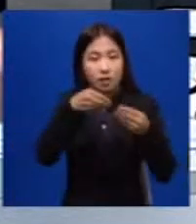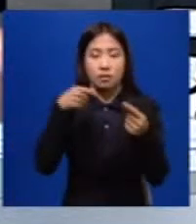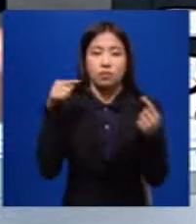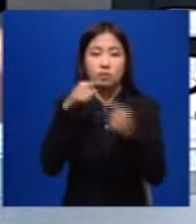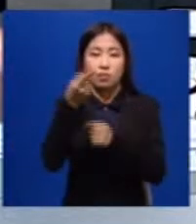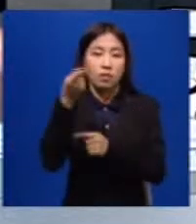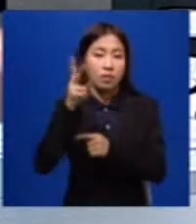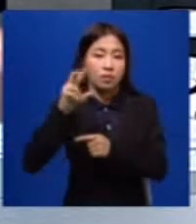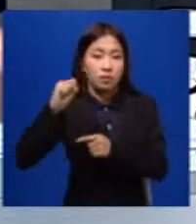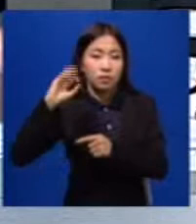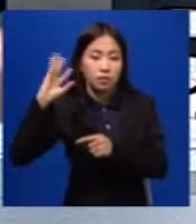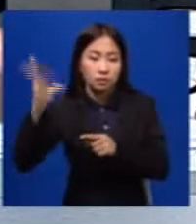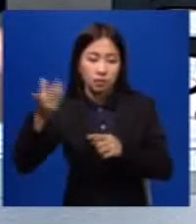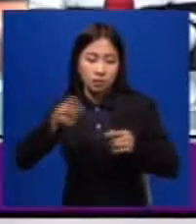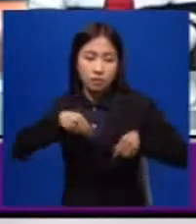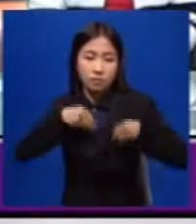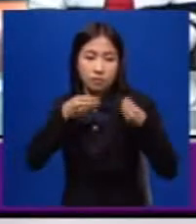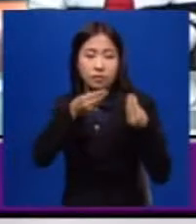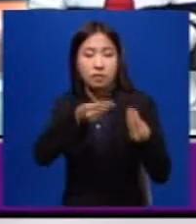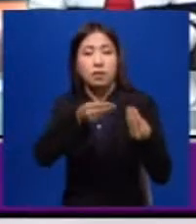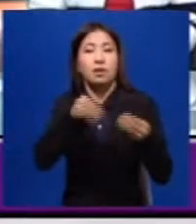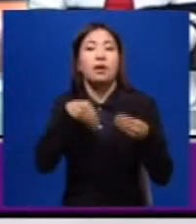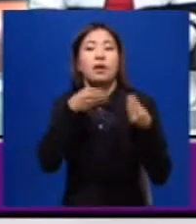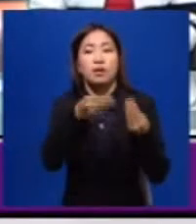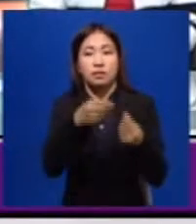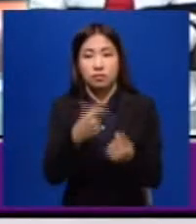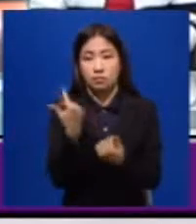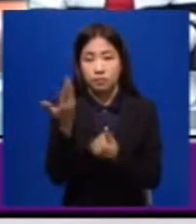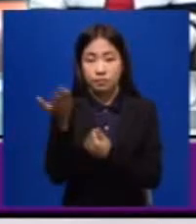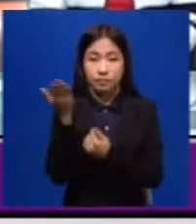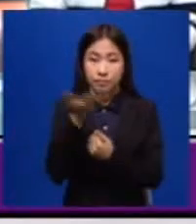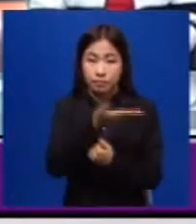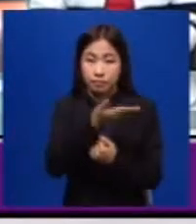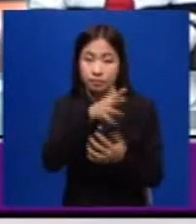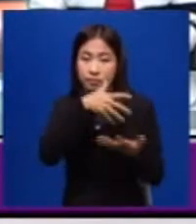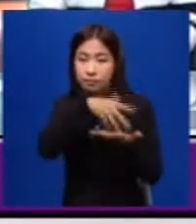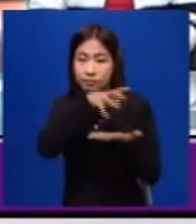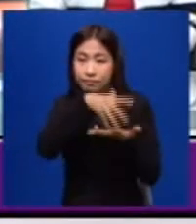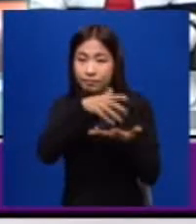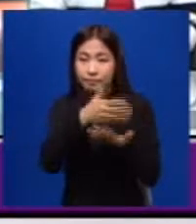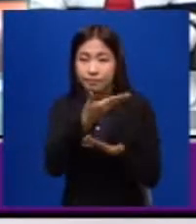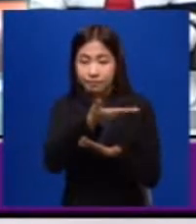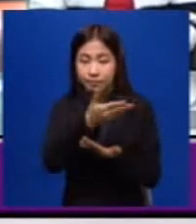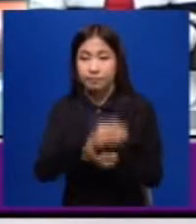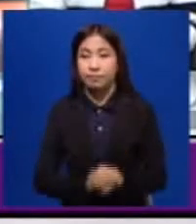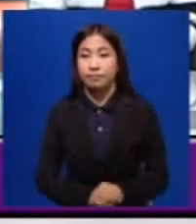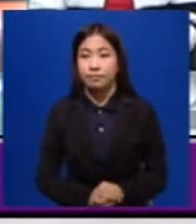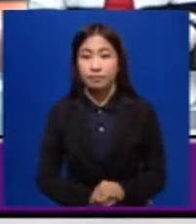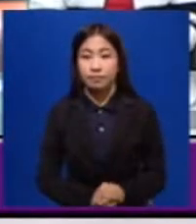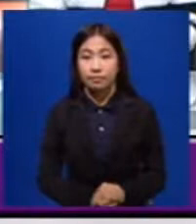ด้วยเราจะไปติดตามรายงานจากคุณปวีณาฟักทองกันค่ะเชิญเลยค่ะ